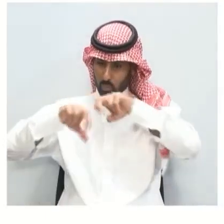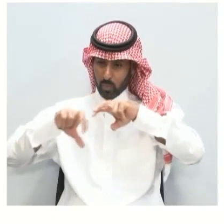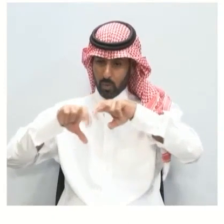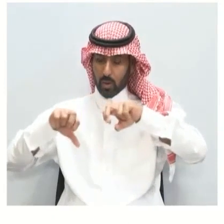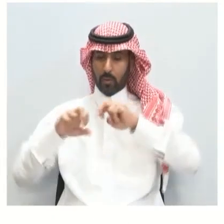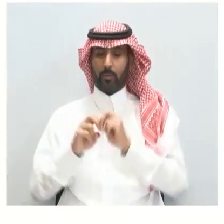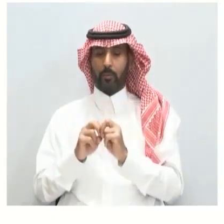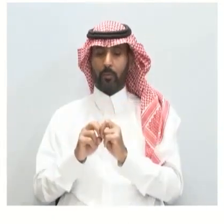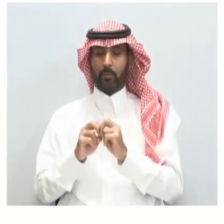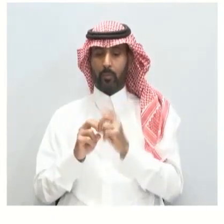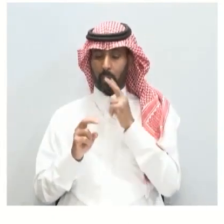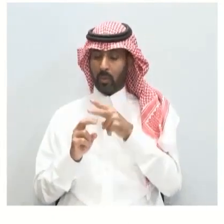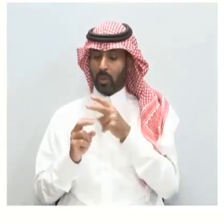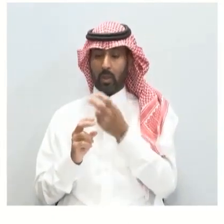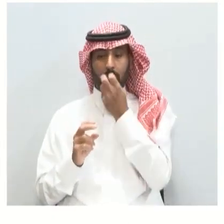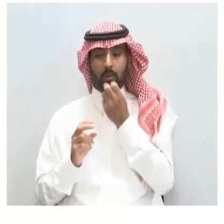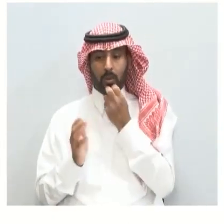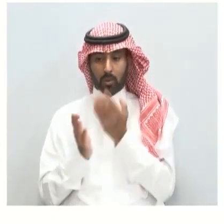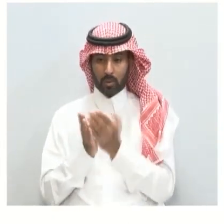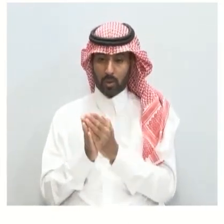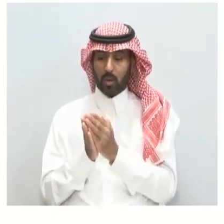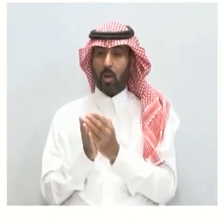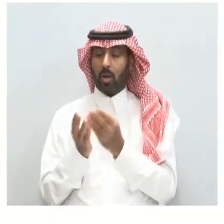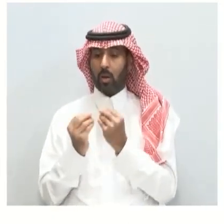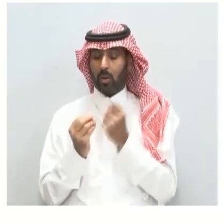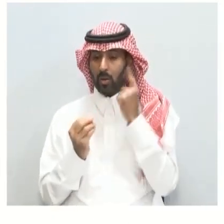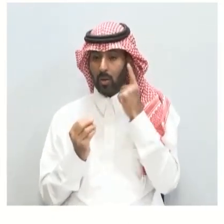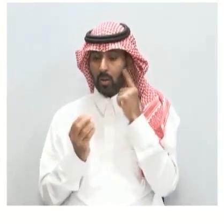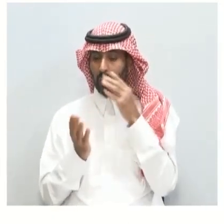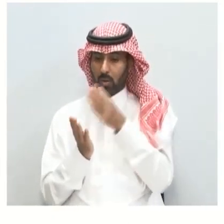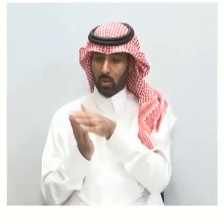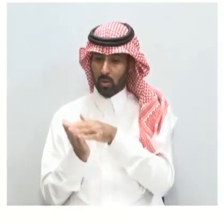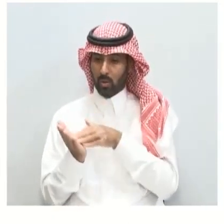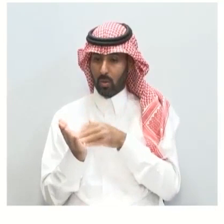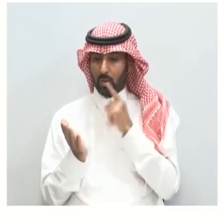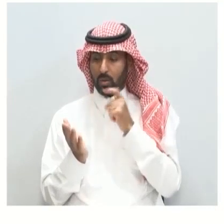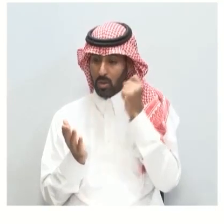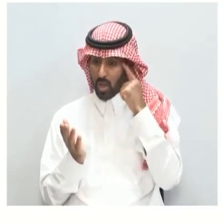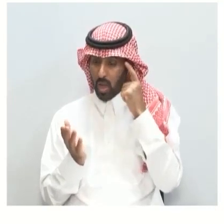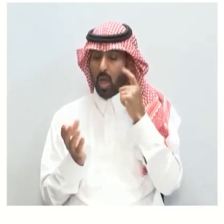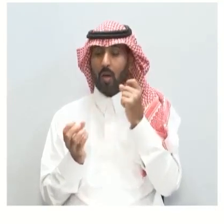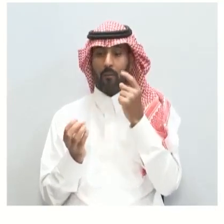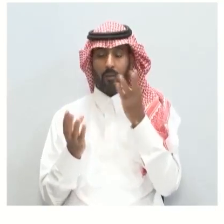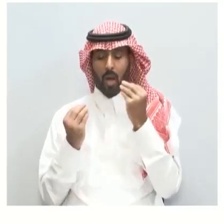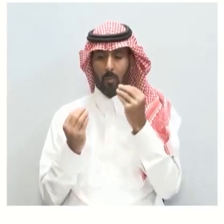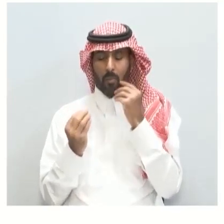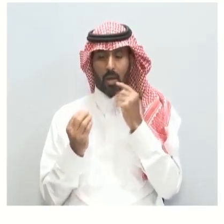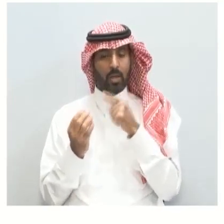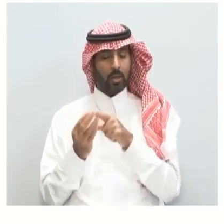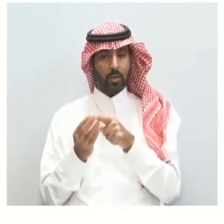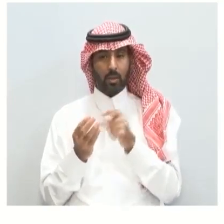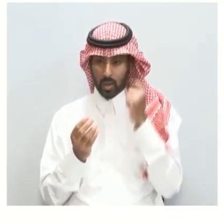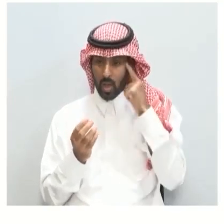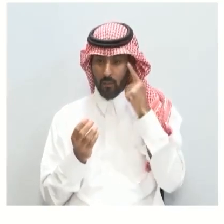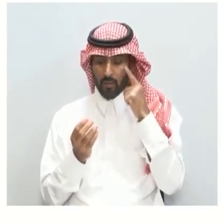ابحاث متعلقه بالقران الكريم وعلومه من حيث كونها طريقا لفهم هذا العلم فهي ابحاث